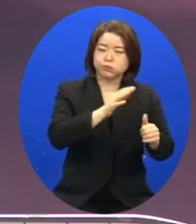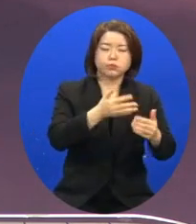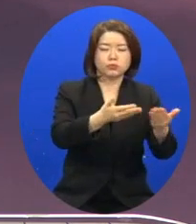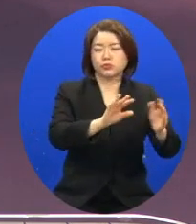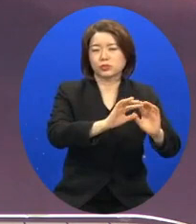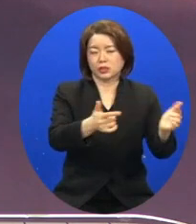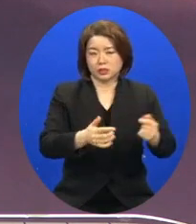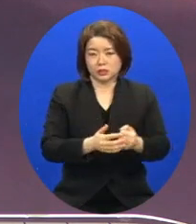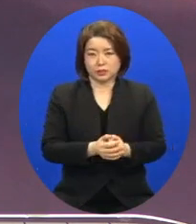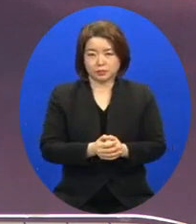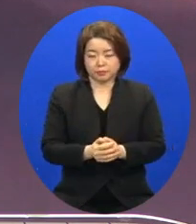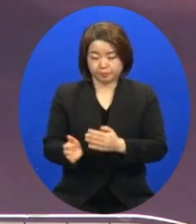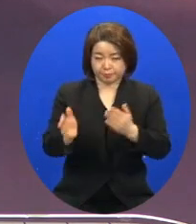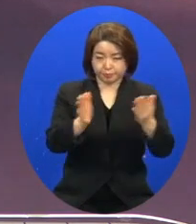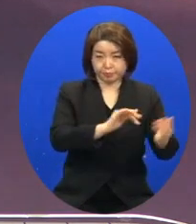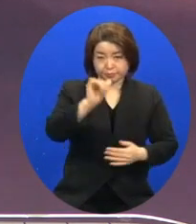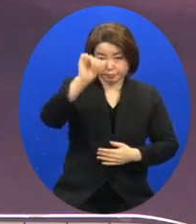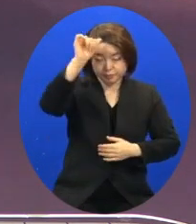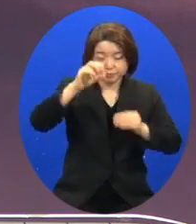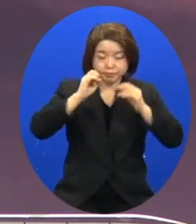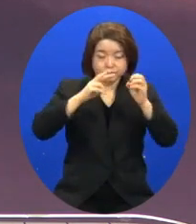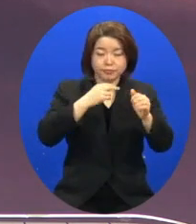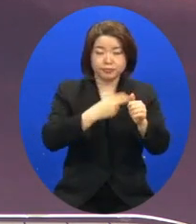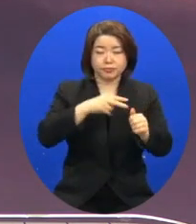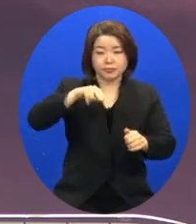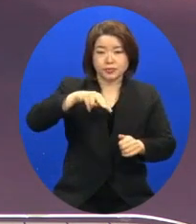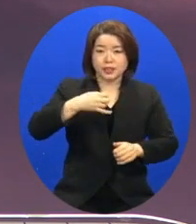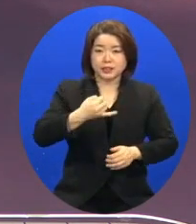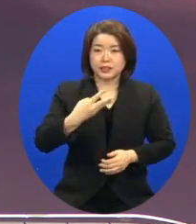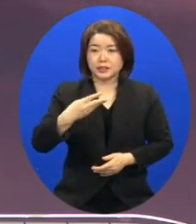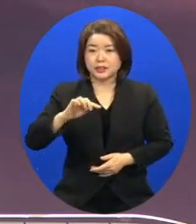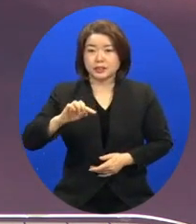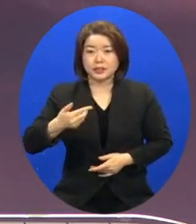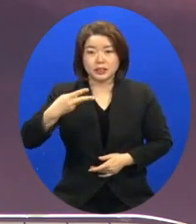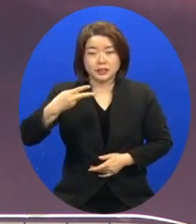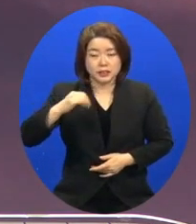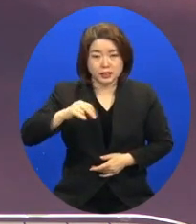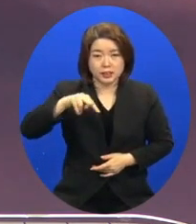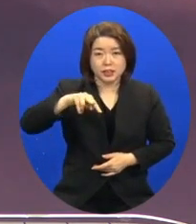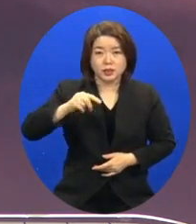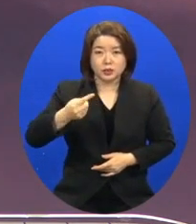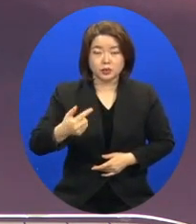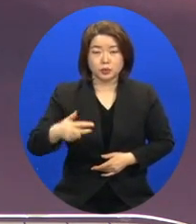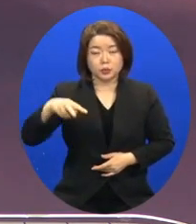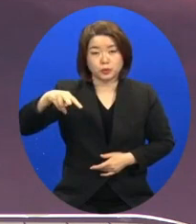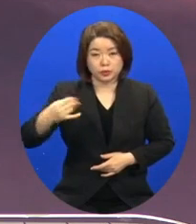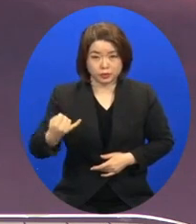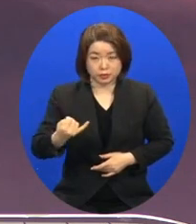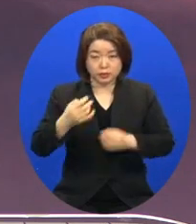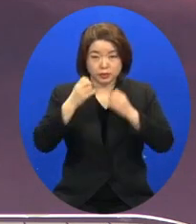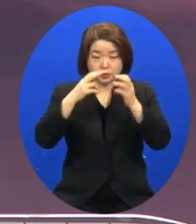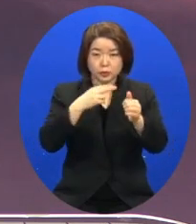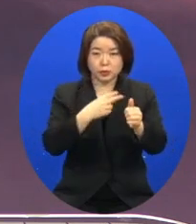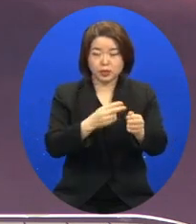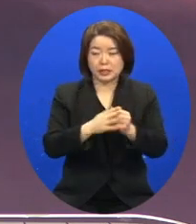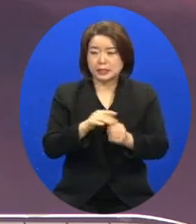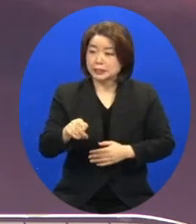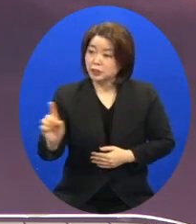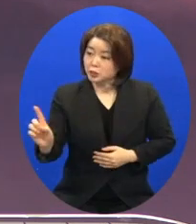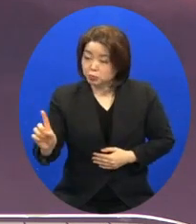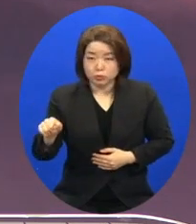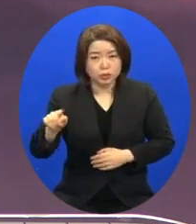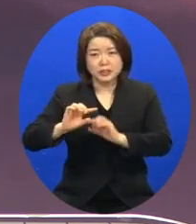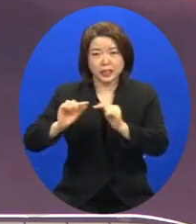선교사였던 스탠리 존슨은 우리가 연합하려면 그 무엇이 아니라 그 누구를 목표로 해야 한다고